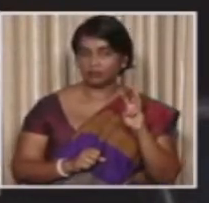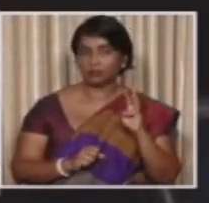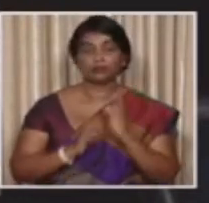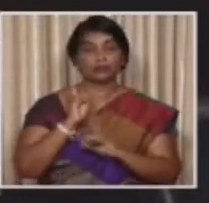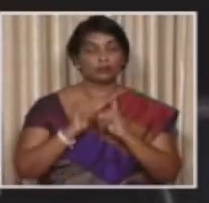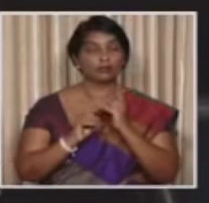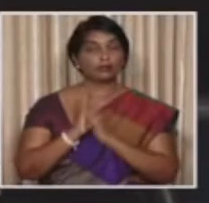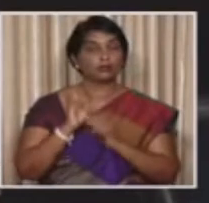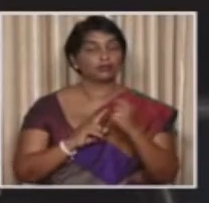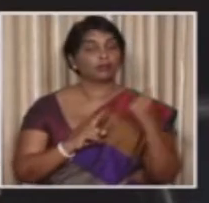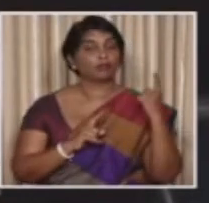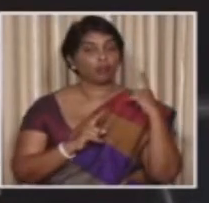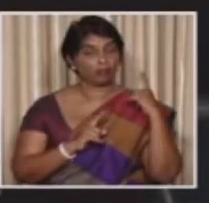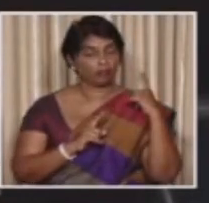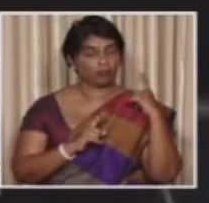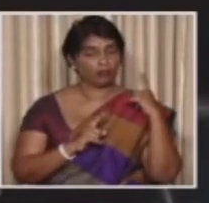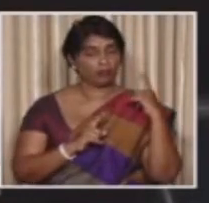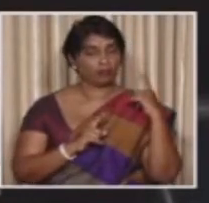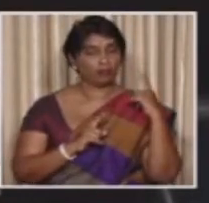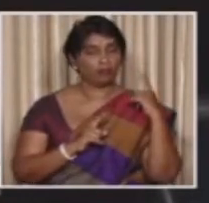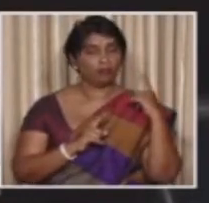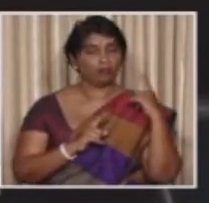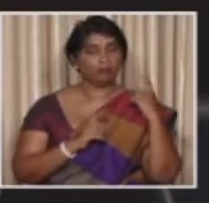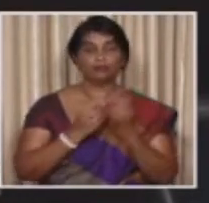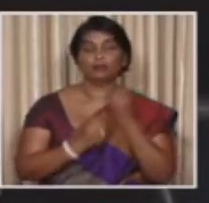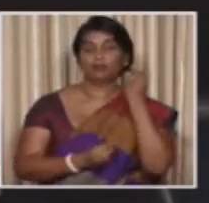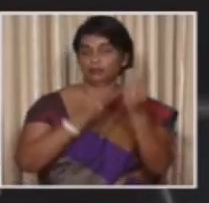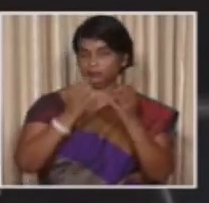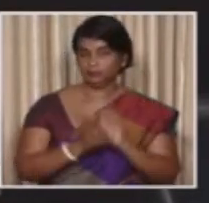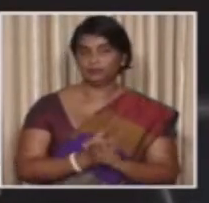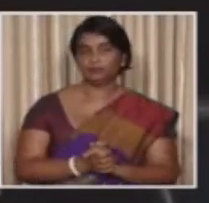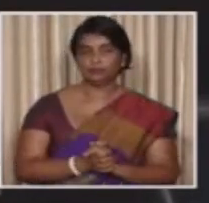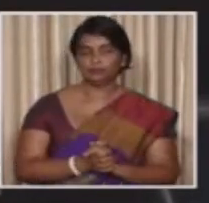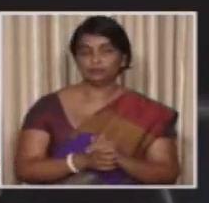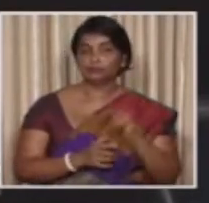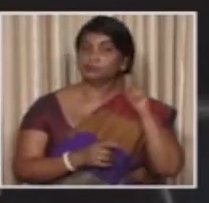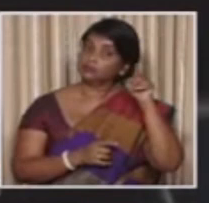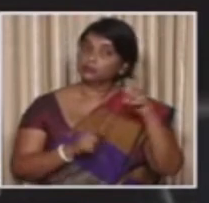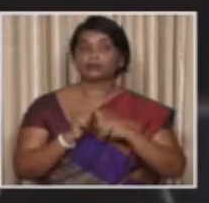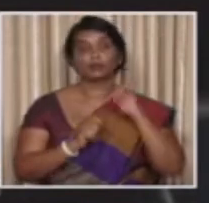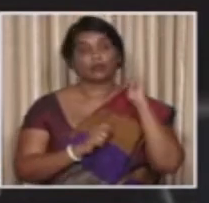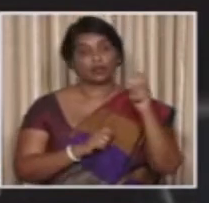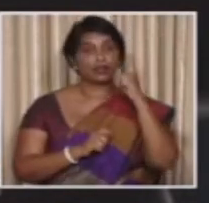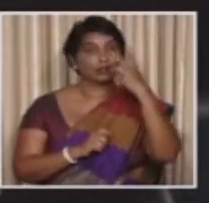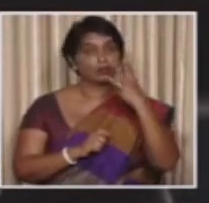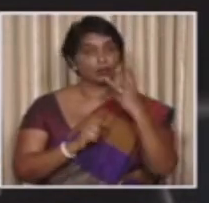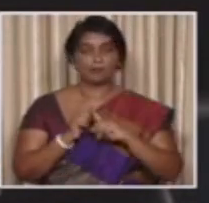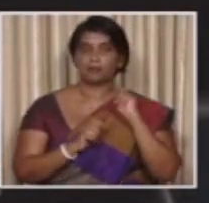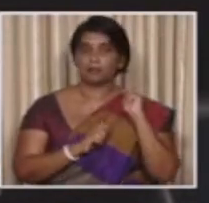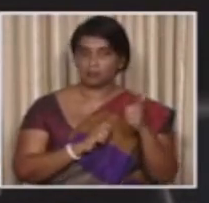අමාත්‍ය ආරක්ෂක ඒකකයේ ප්‍රභු ආරක්ෂාව ලබා දෙනවායි කියලා. ඒතර ඒ අයටත් ගෙවනවර වැටුපෙන් තුනෙන්